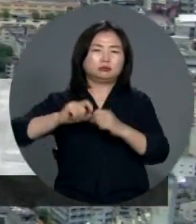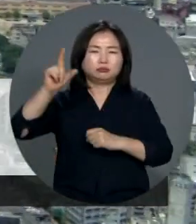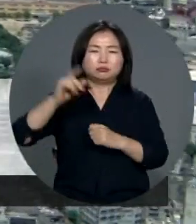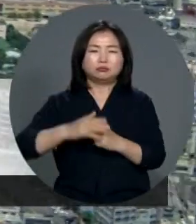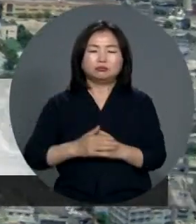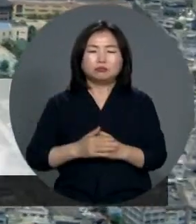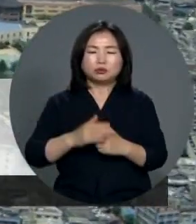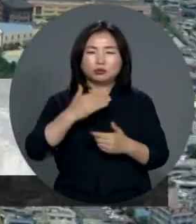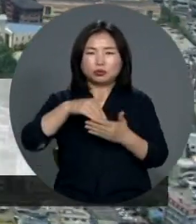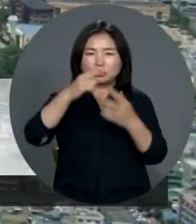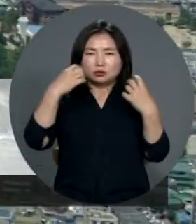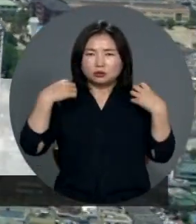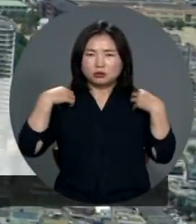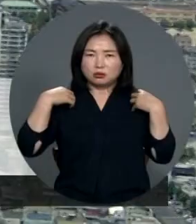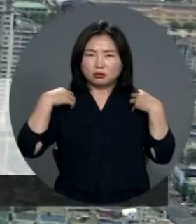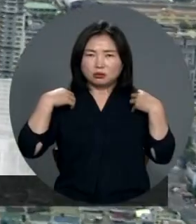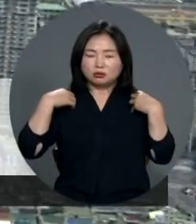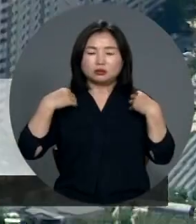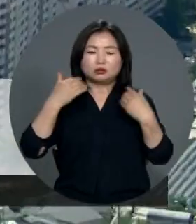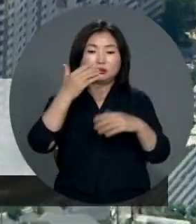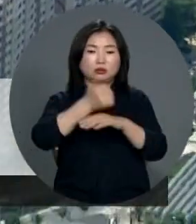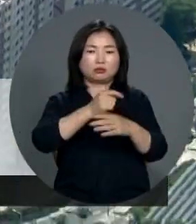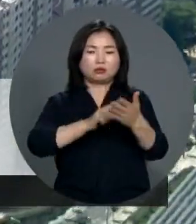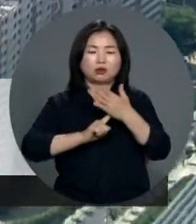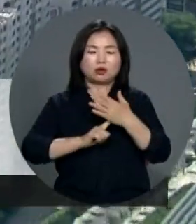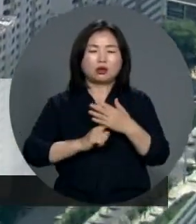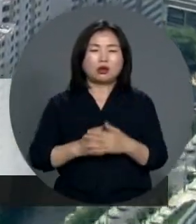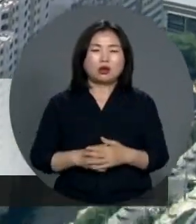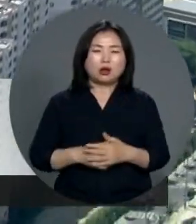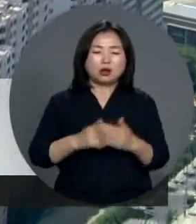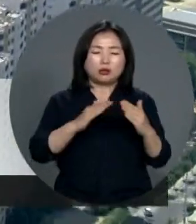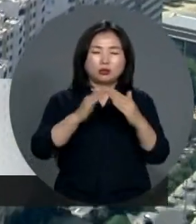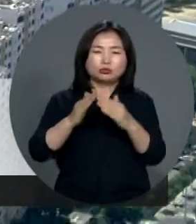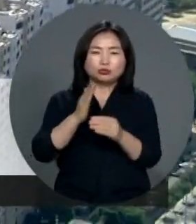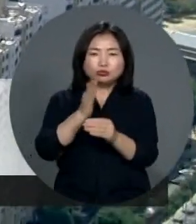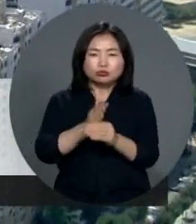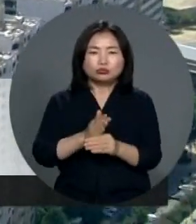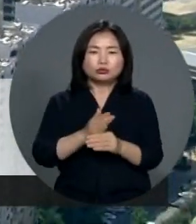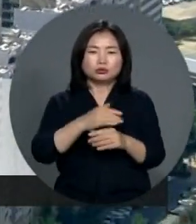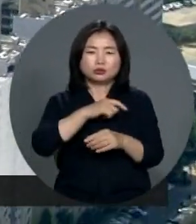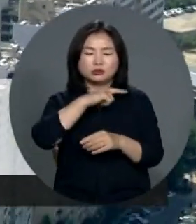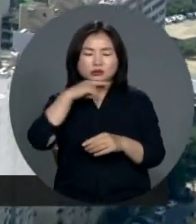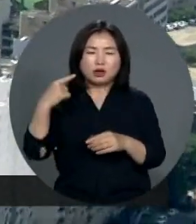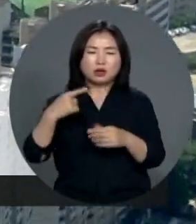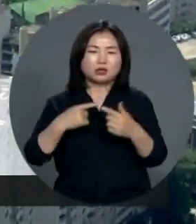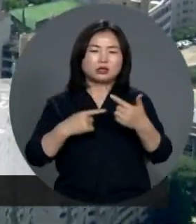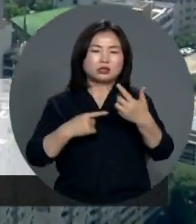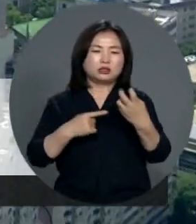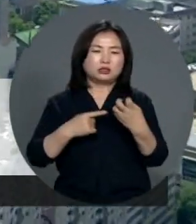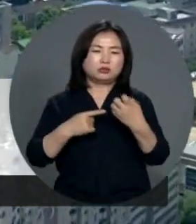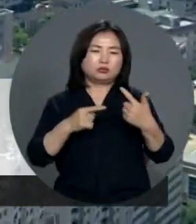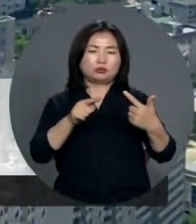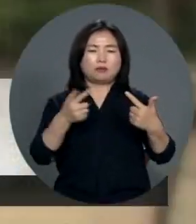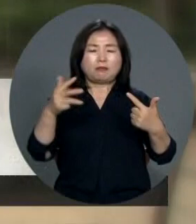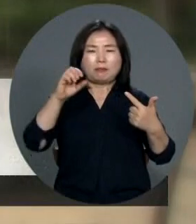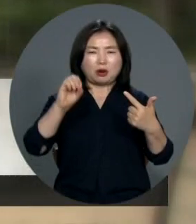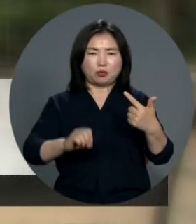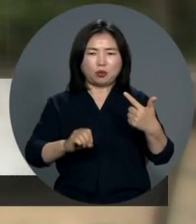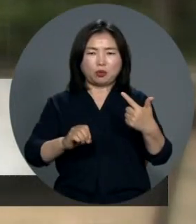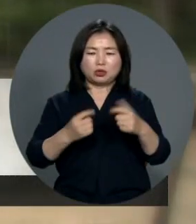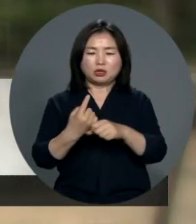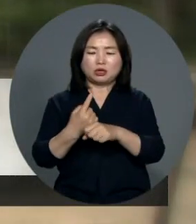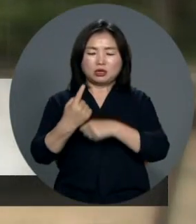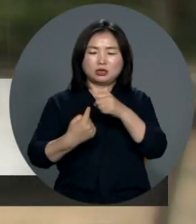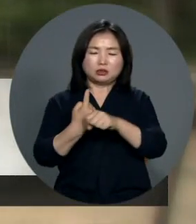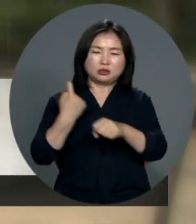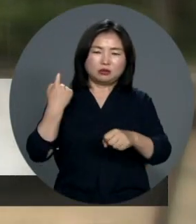통계청의 가게 동양 조사에 따르면 올해 1분기 전체 가구 가운데 적자 가구가 26.8% 1년